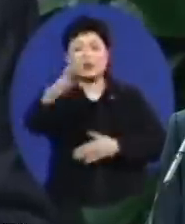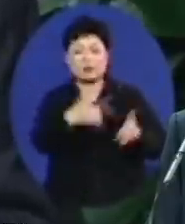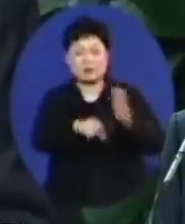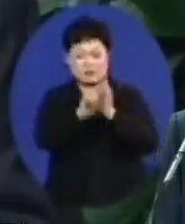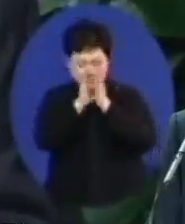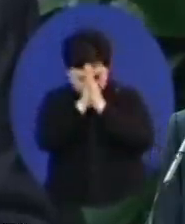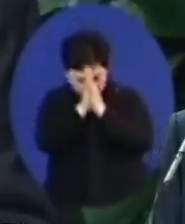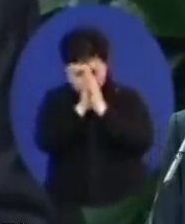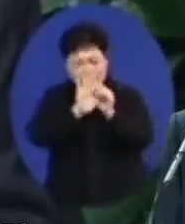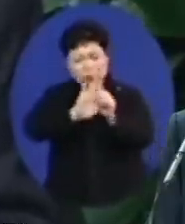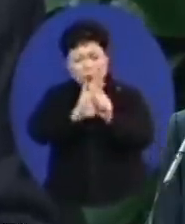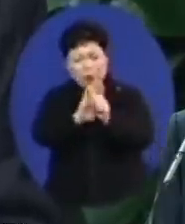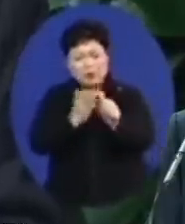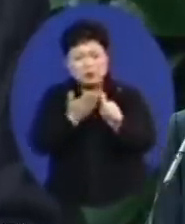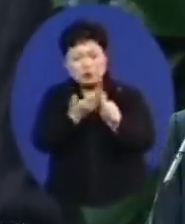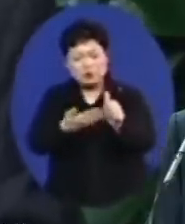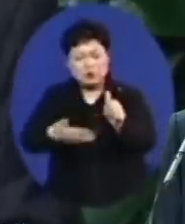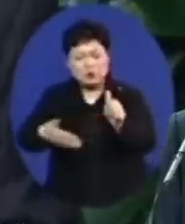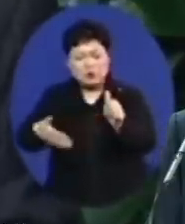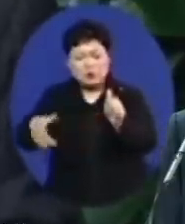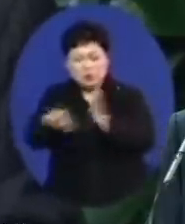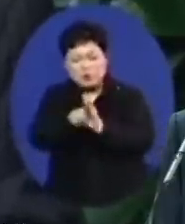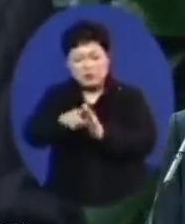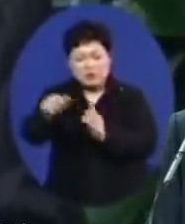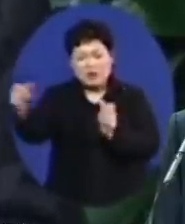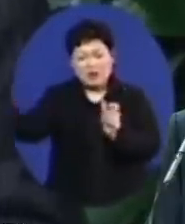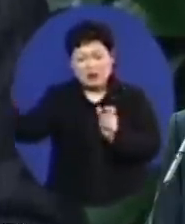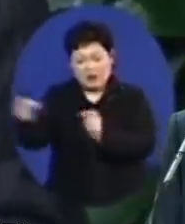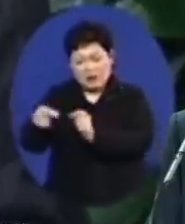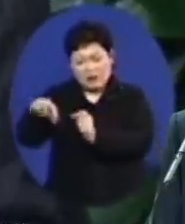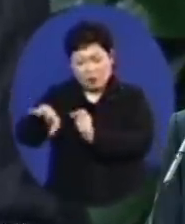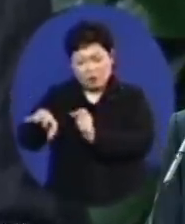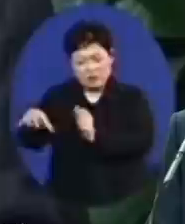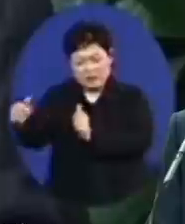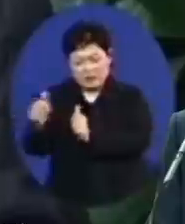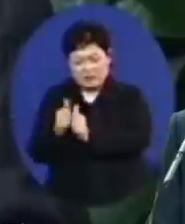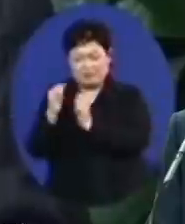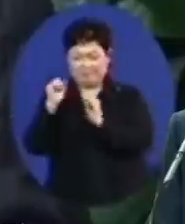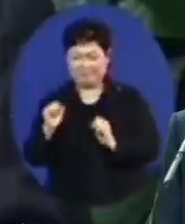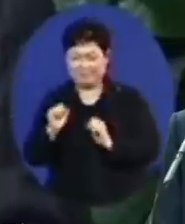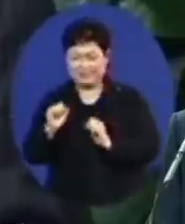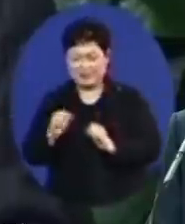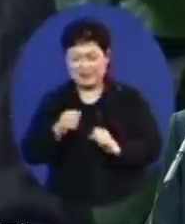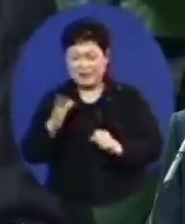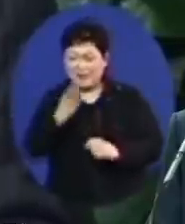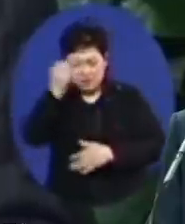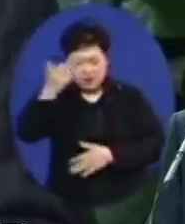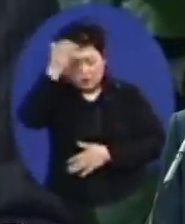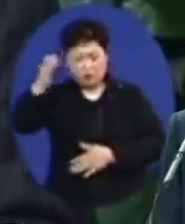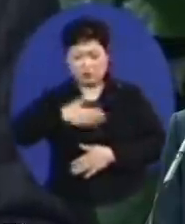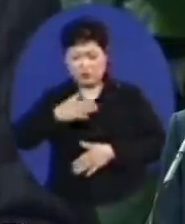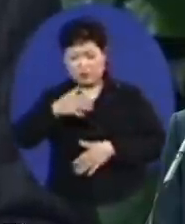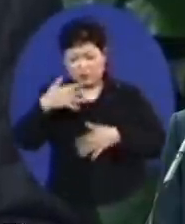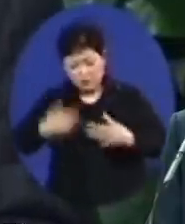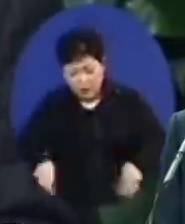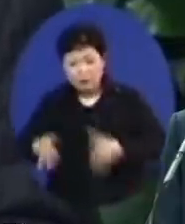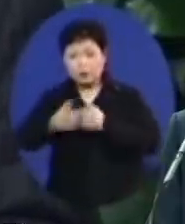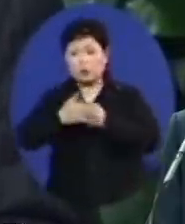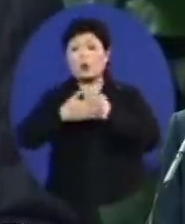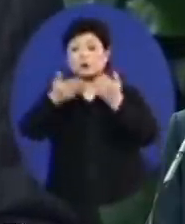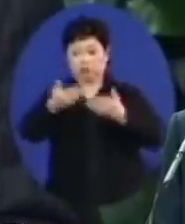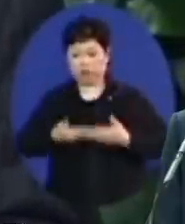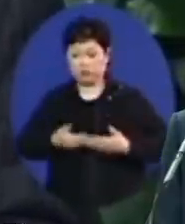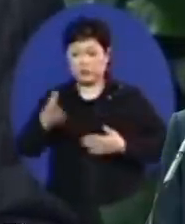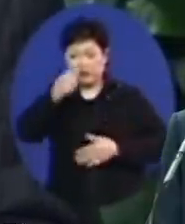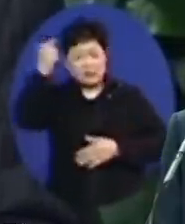기도해 주시기 위해서 곁에 기다리고 있는 것입니다. 성령도 우리 연약함을 도우시나니 성령이 도우시면